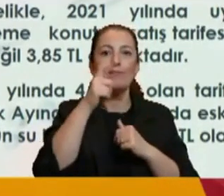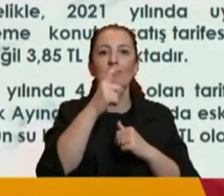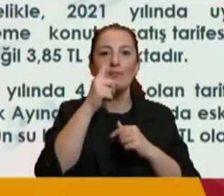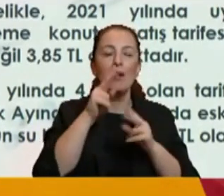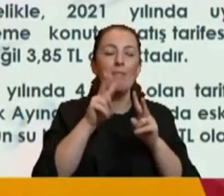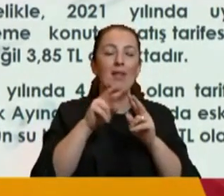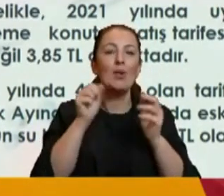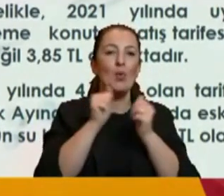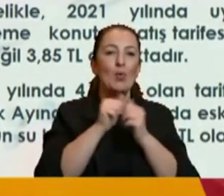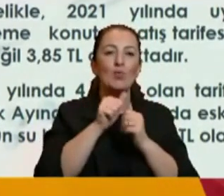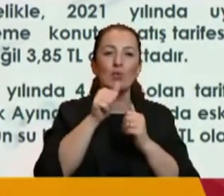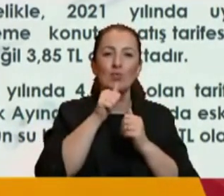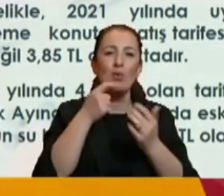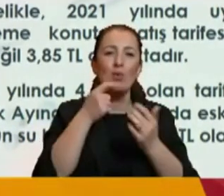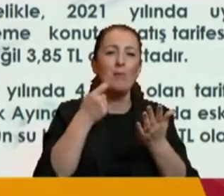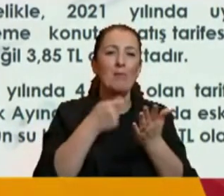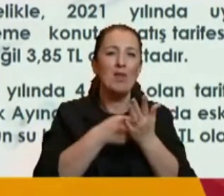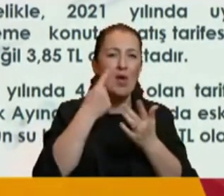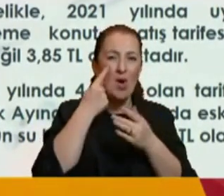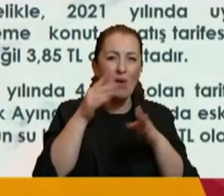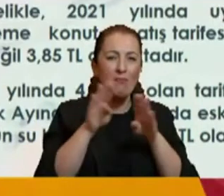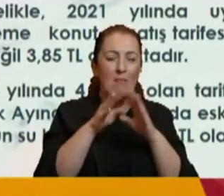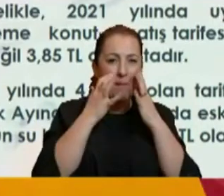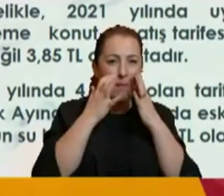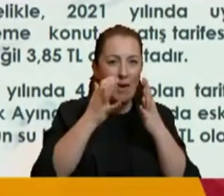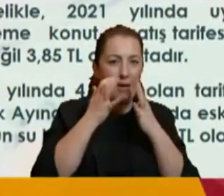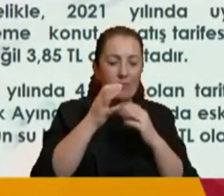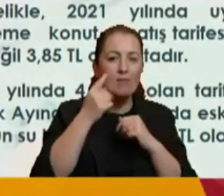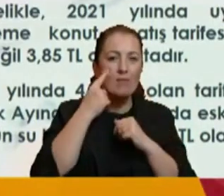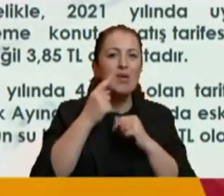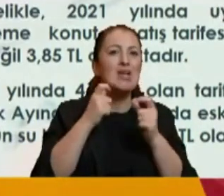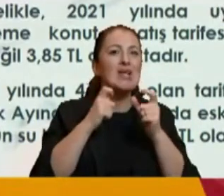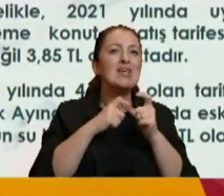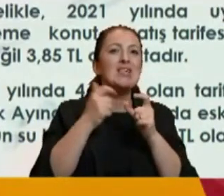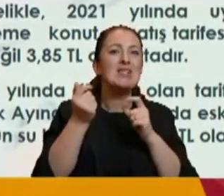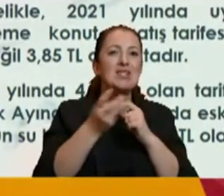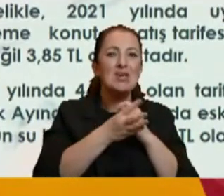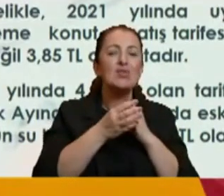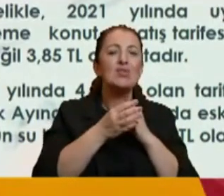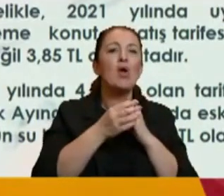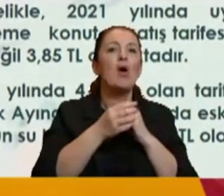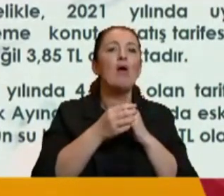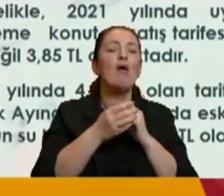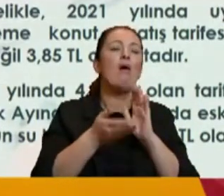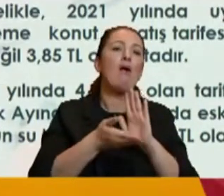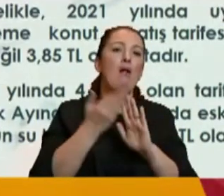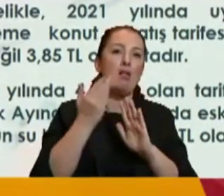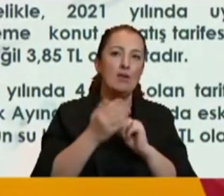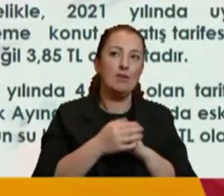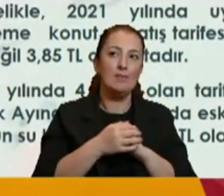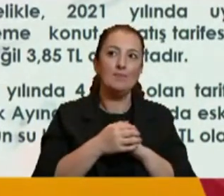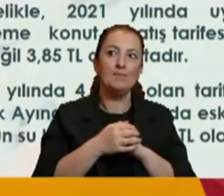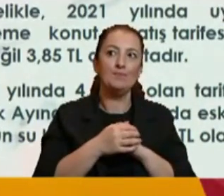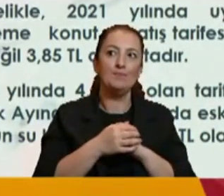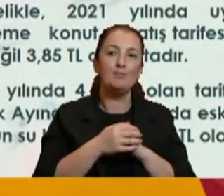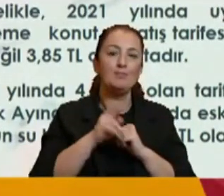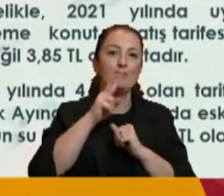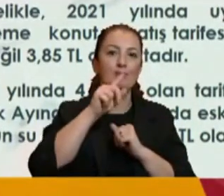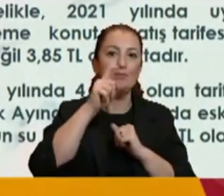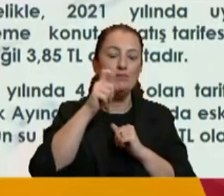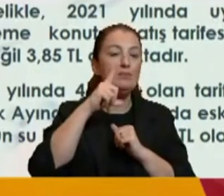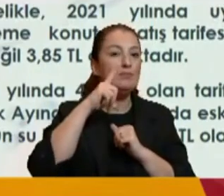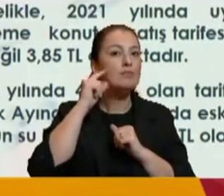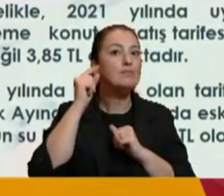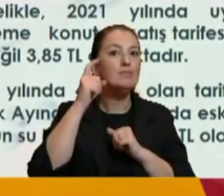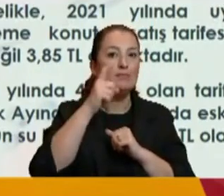metreküp su bedeline tekabül eden bakın Bedeli Sayıştay görüşü doğrultusunda kaldırılmıştır 2019